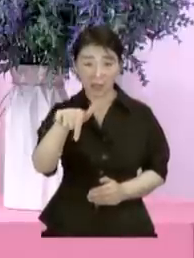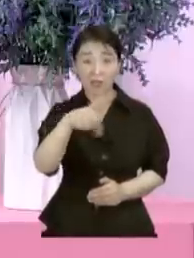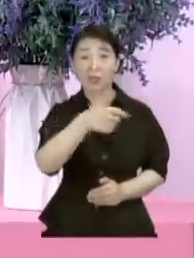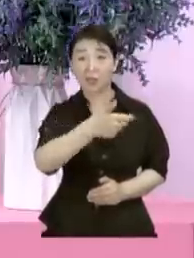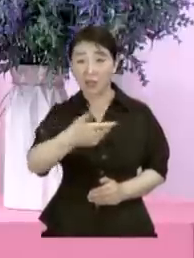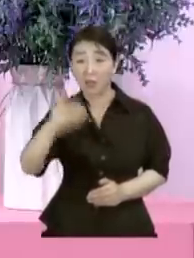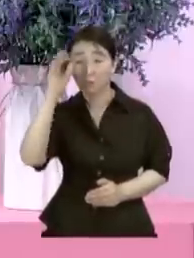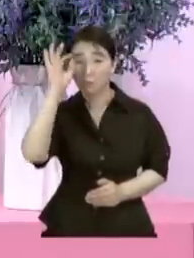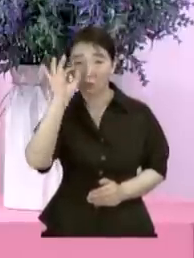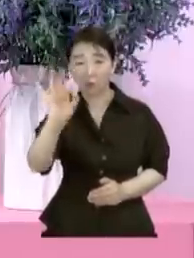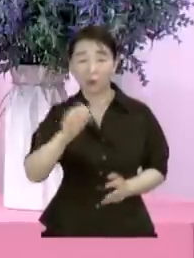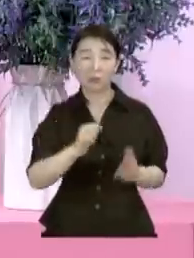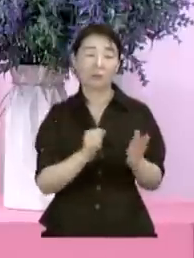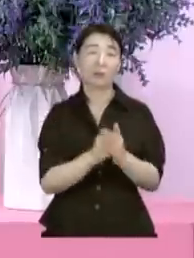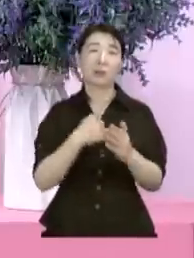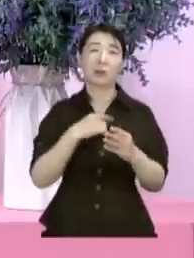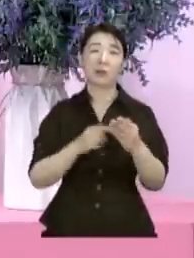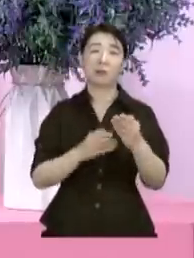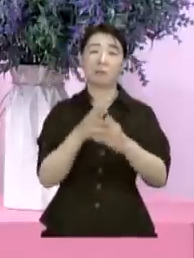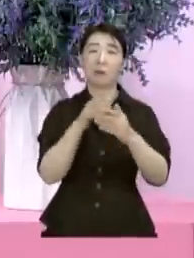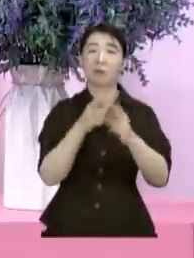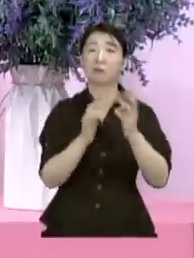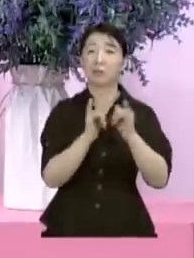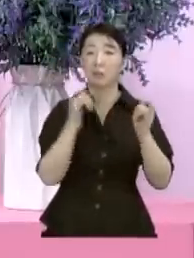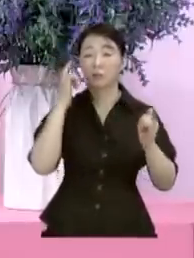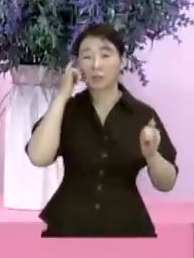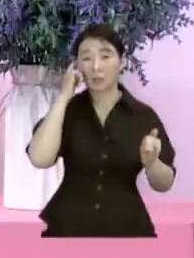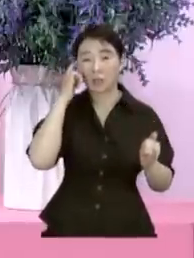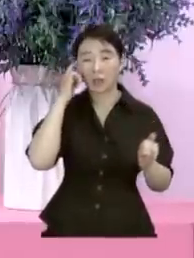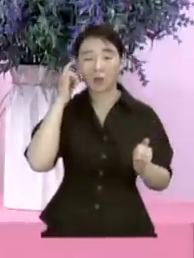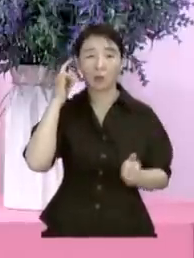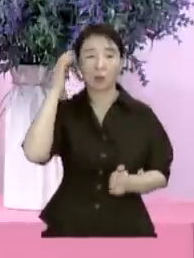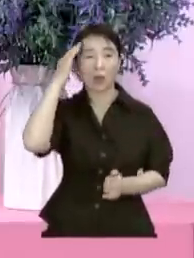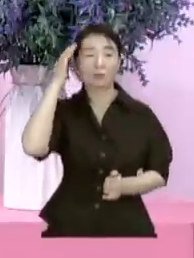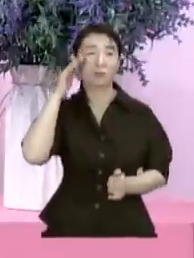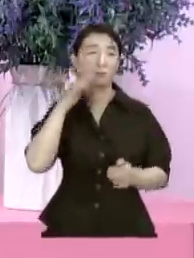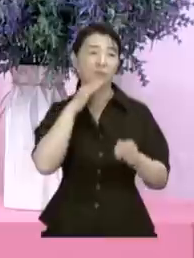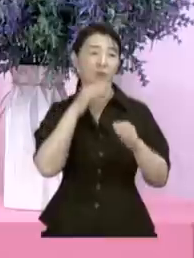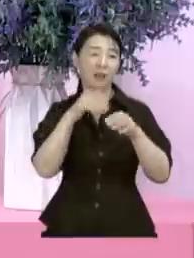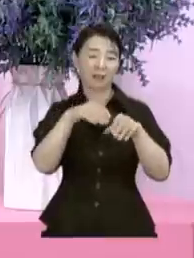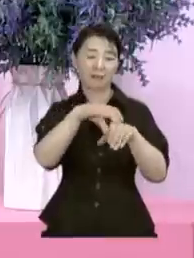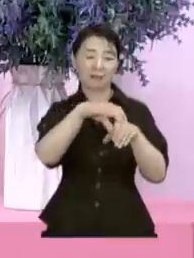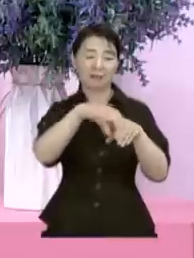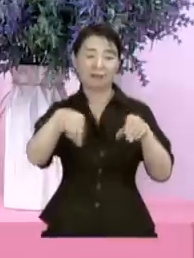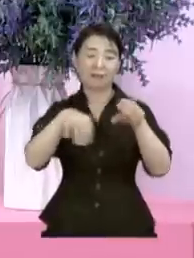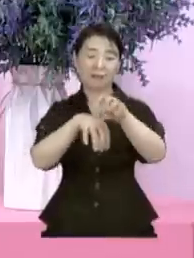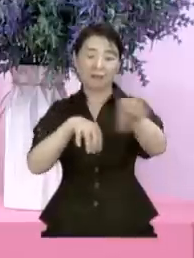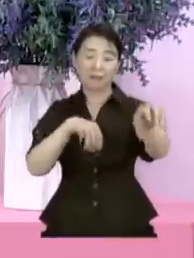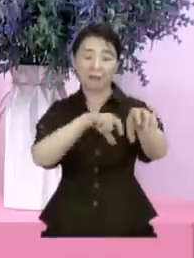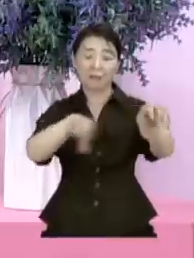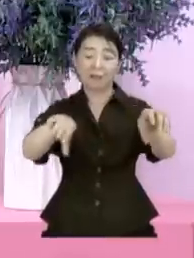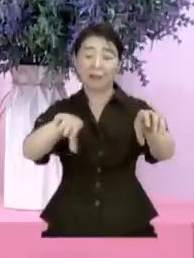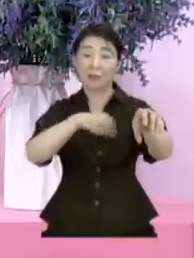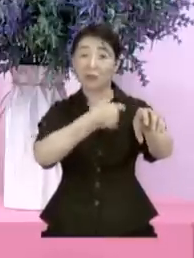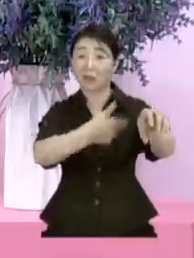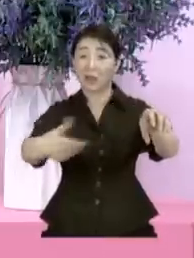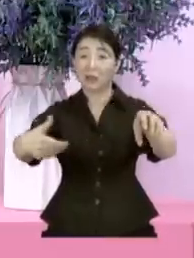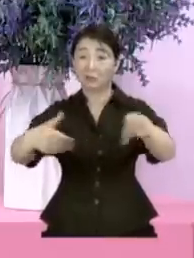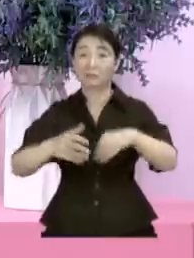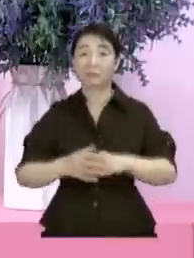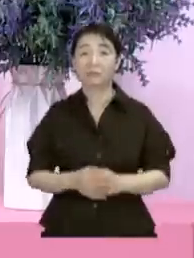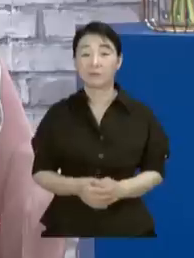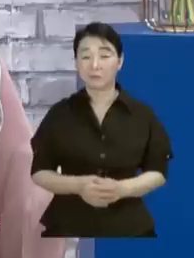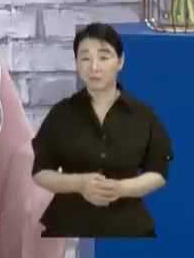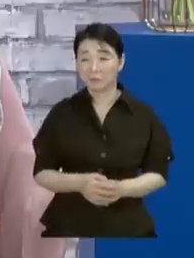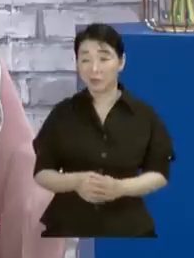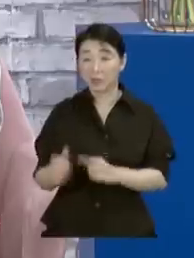하고 임진강이 그 북한과 남한을 가르는 그 경계선이잖아요. 네. 그런데 그분은 북한에 태어나고 싶어서 태어난